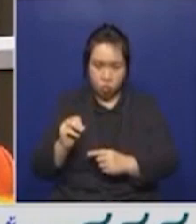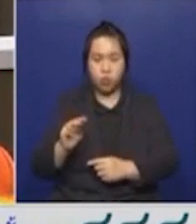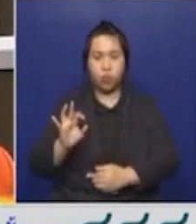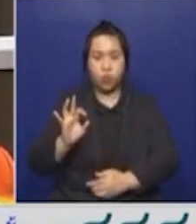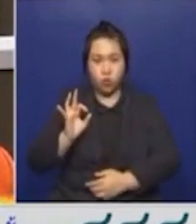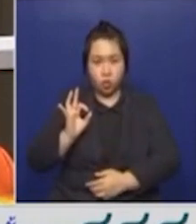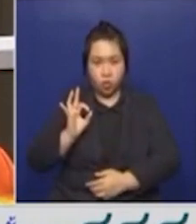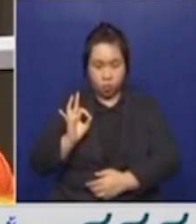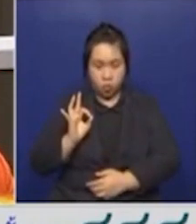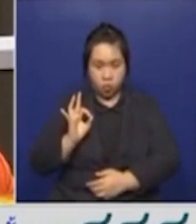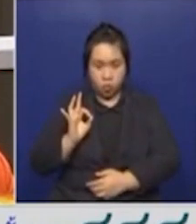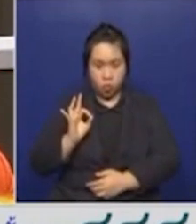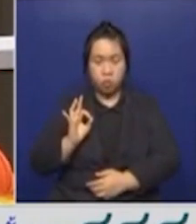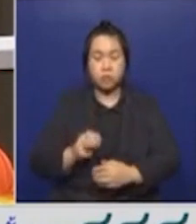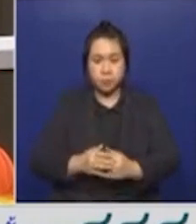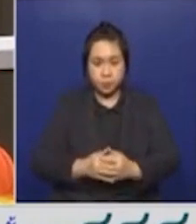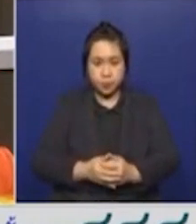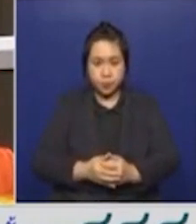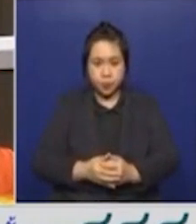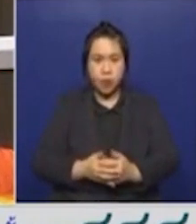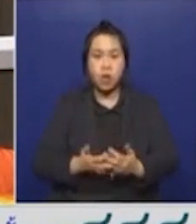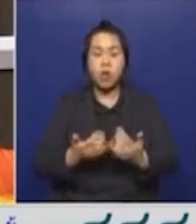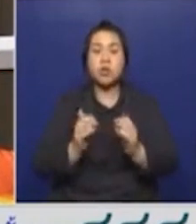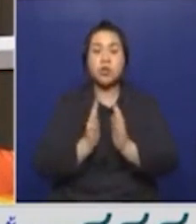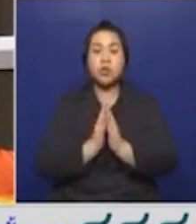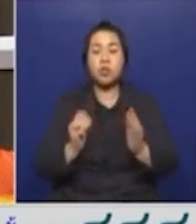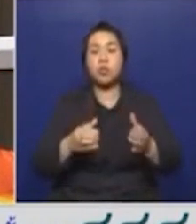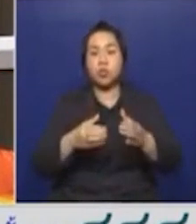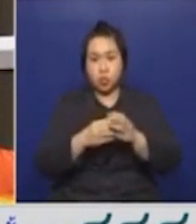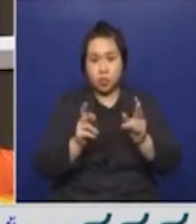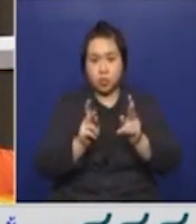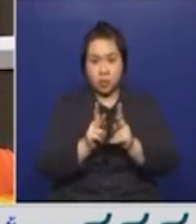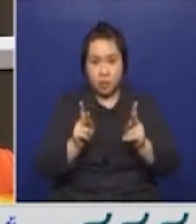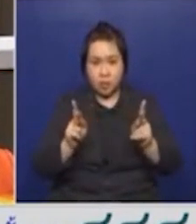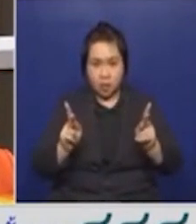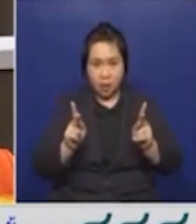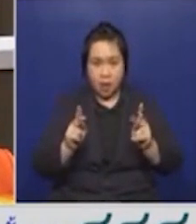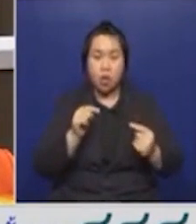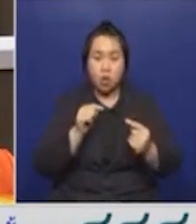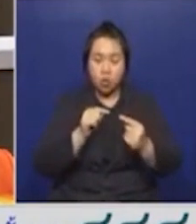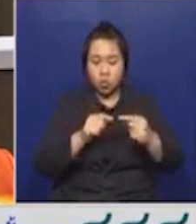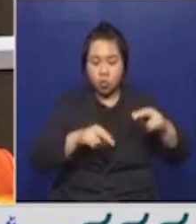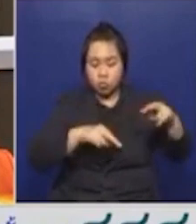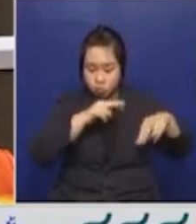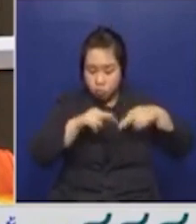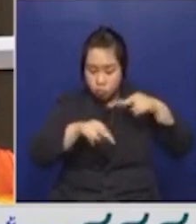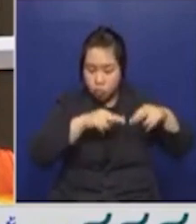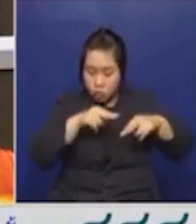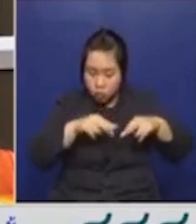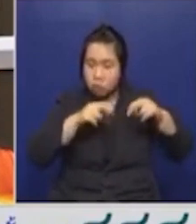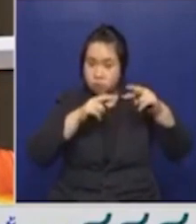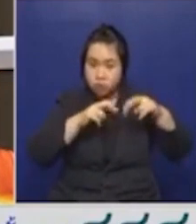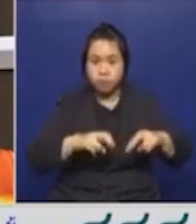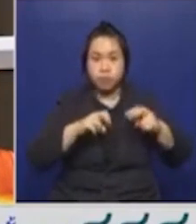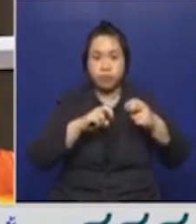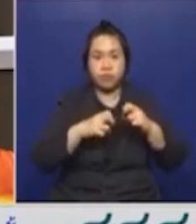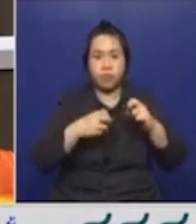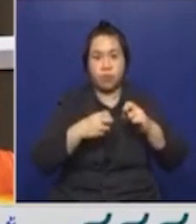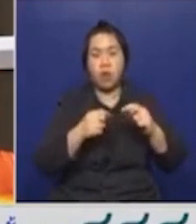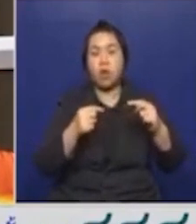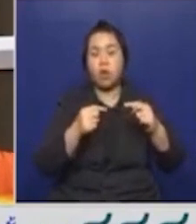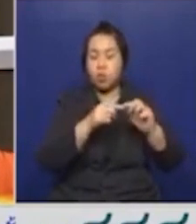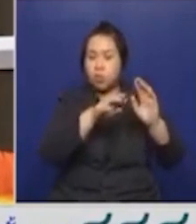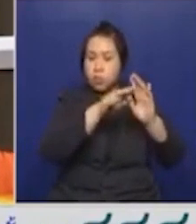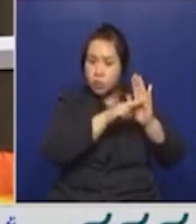ก่อนอื่นดิฉันต้องขอขอบคุณทางคณะกรรมาธิการนะคะที่ไส้ได้ใช้เวลาพิจารณาศึกษาปัญหาหลัก